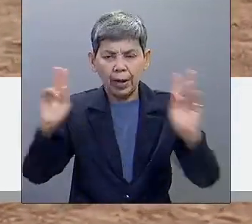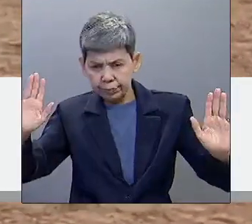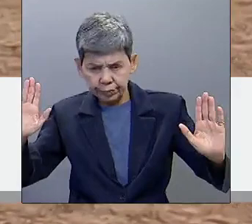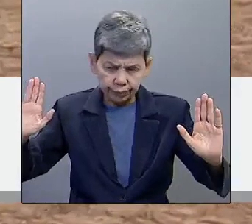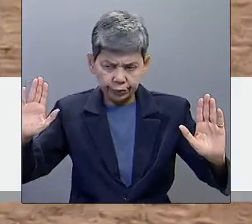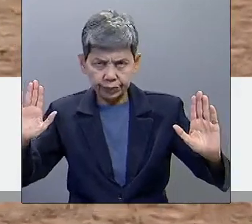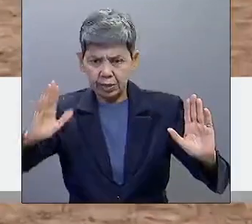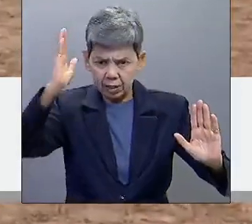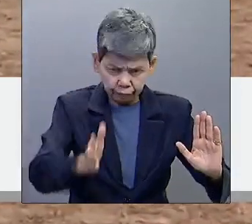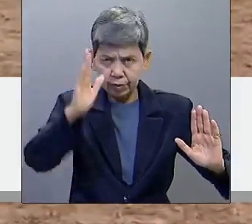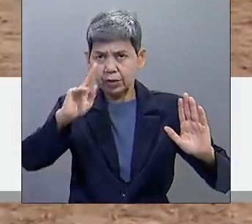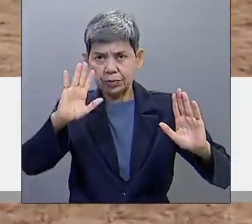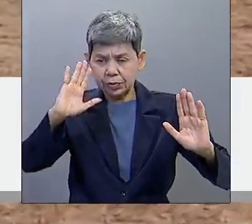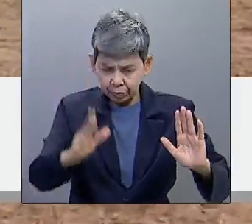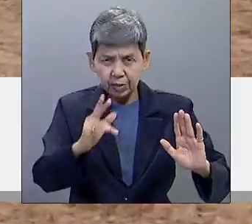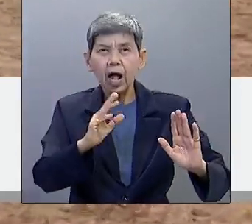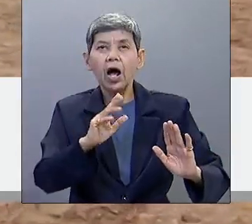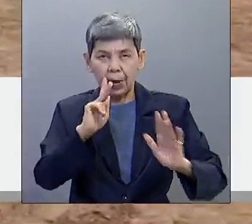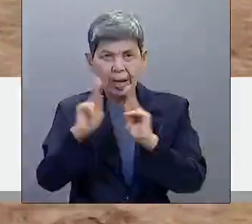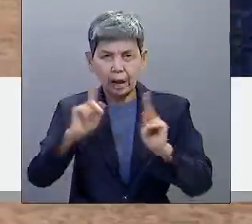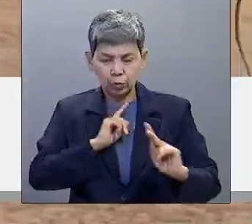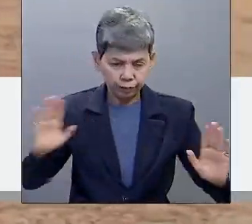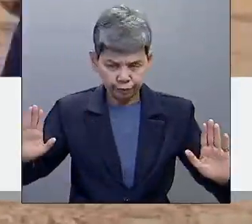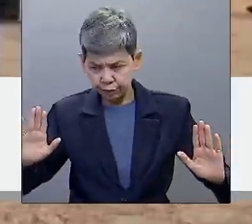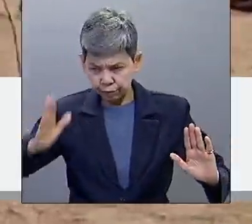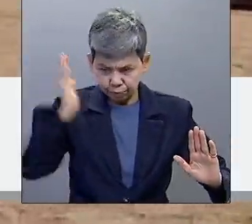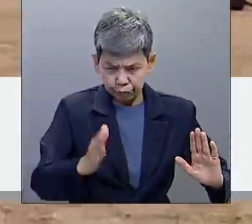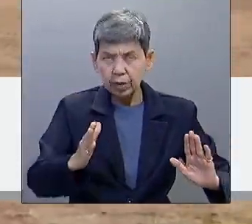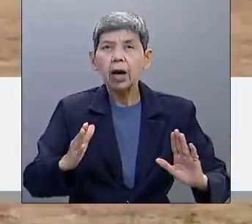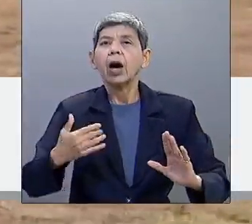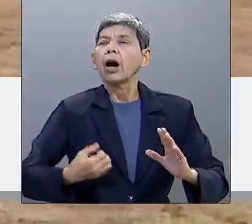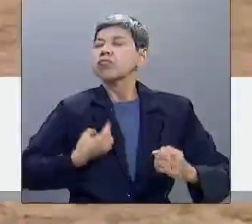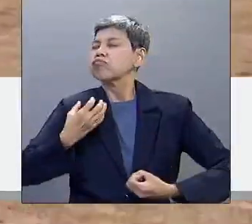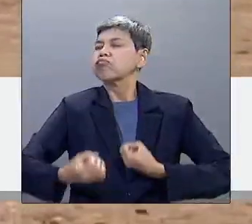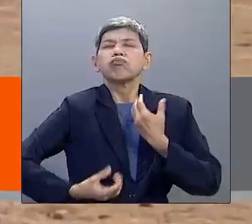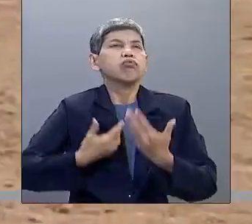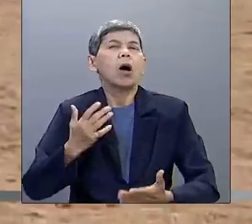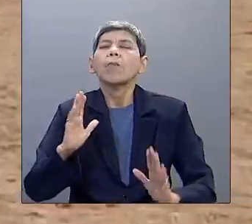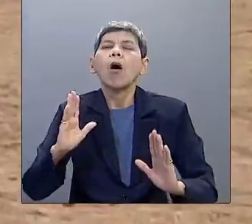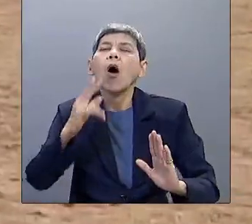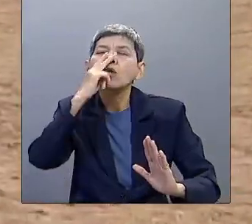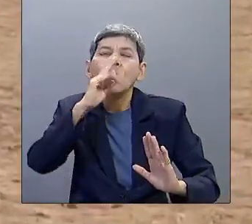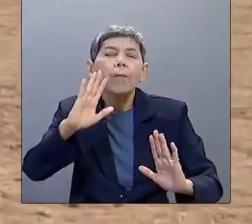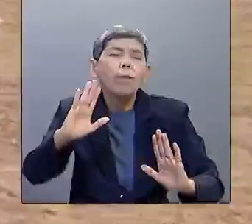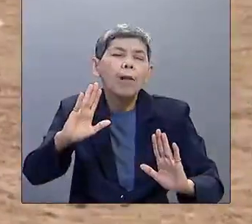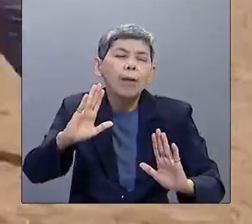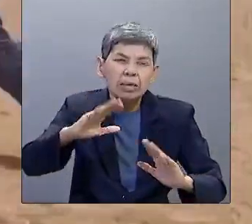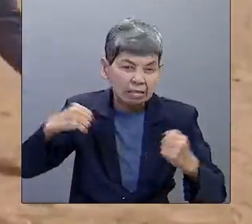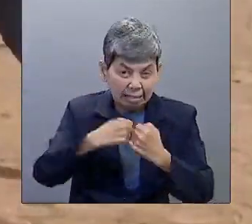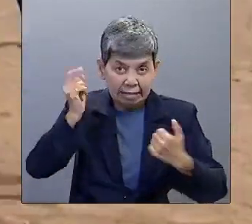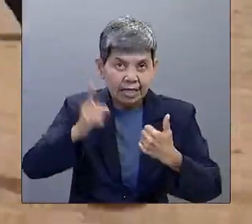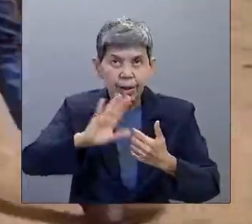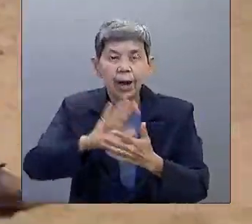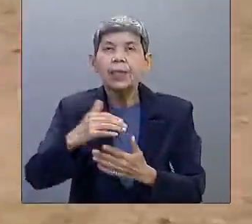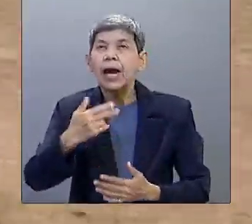ห้ามมวยแล้วก็ผู้เป็นผู้ตัดสินนะคะคอยชี้ขาดเพื่อให้การแสดงออกต่างๆนี่คือพอเป็นไปแบบหอมปากหอมคอพอข้อ